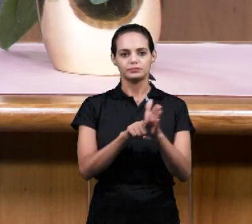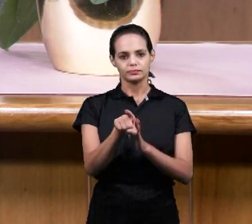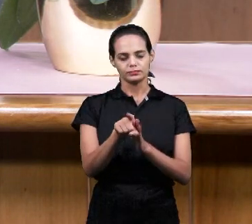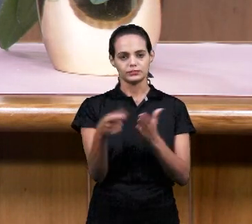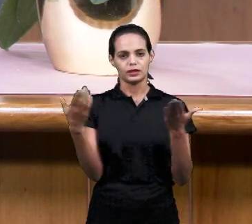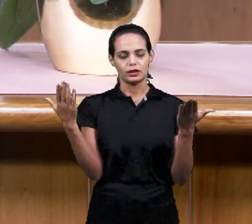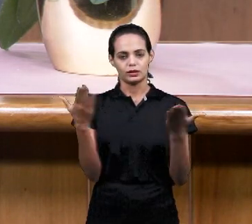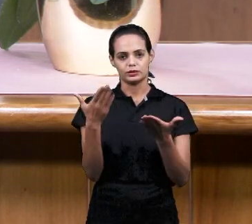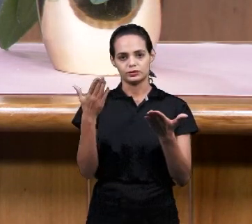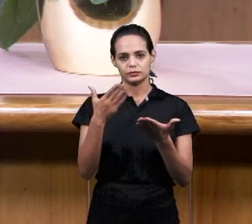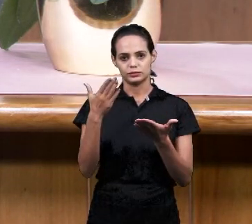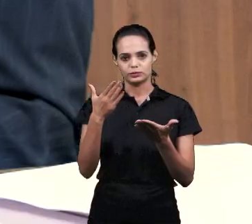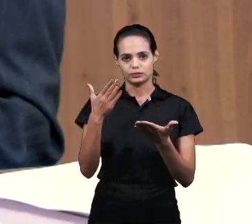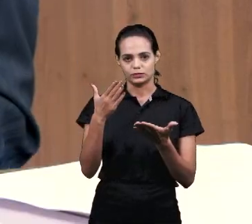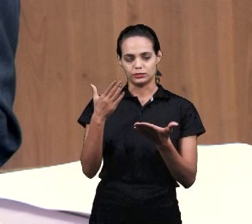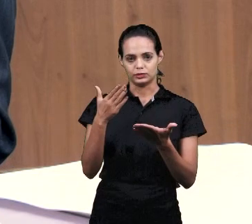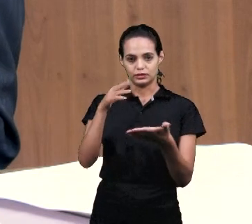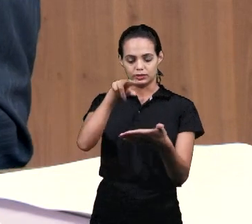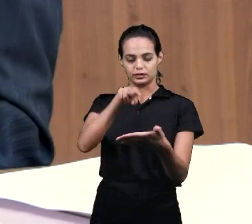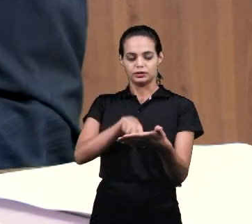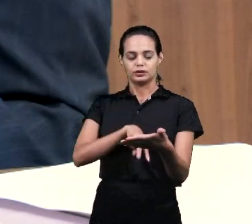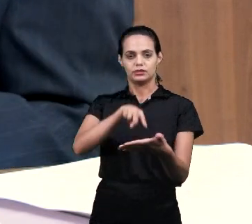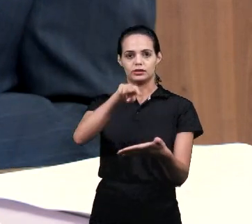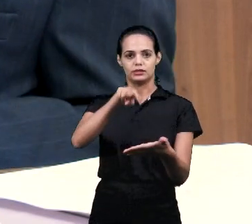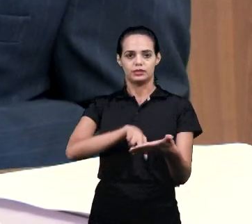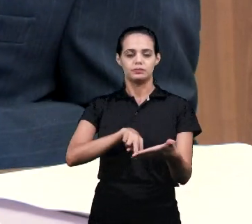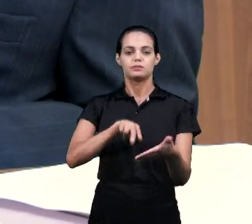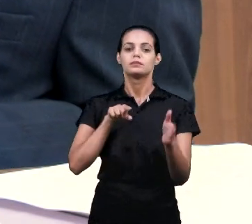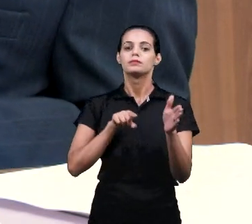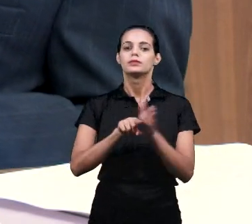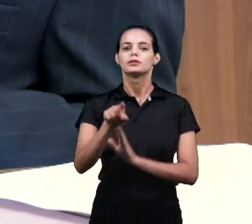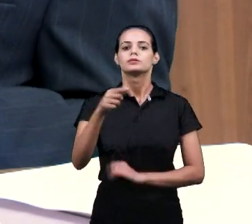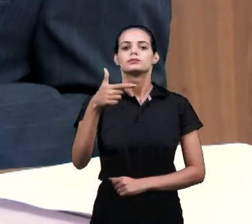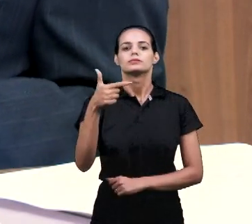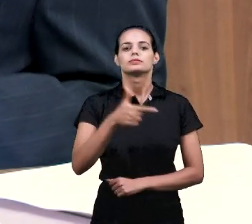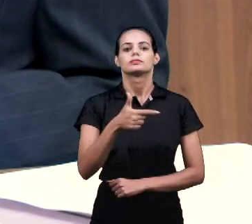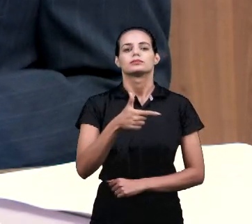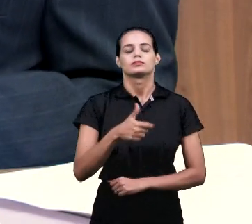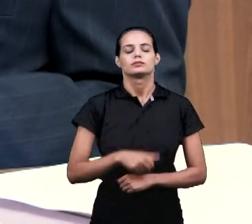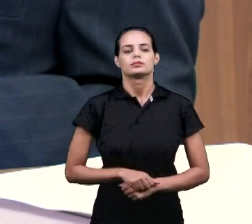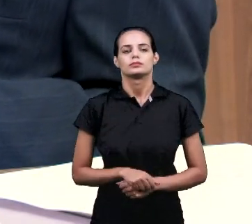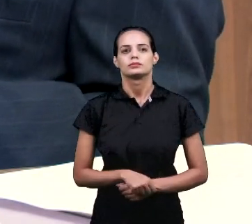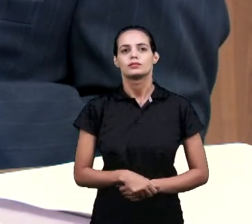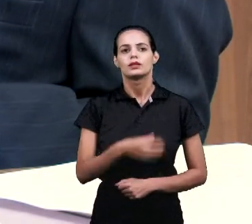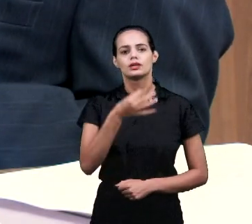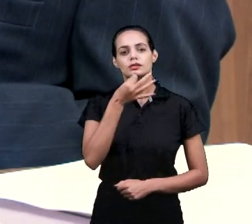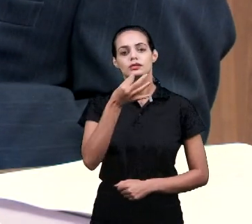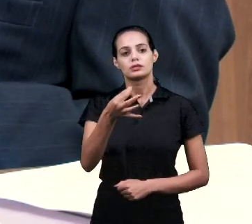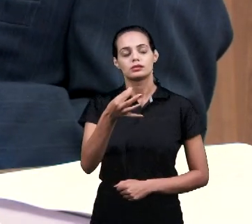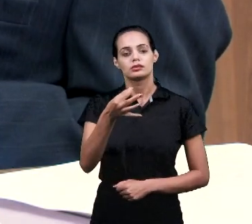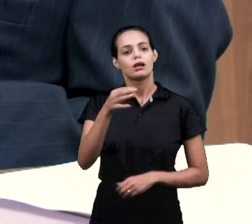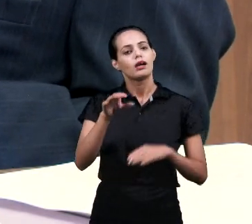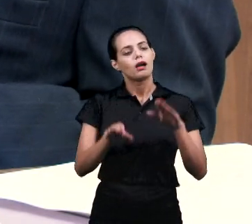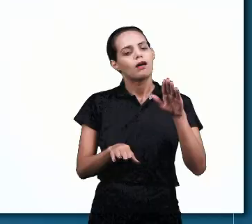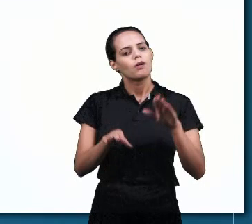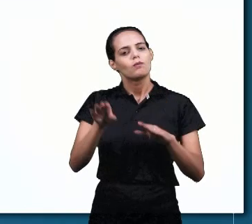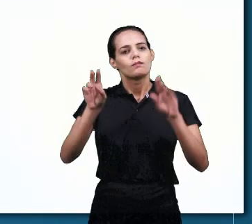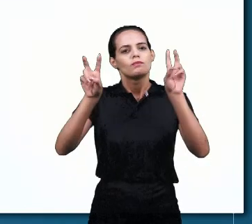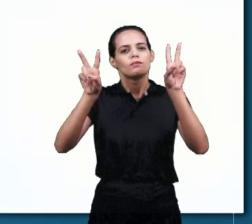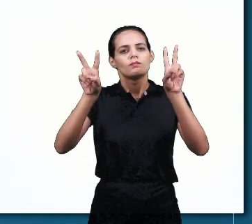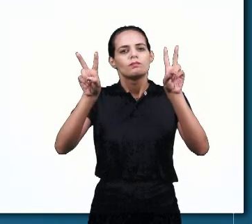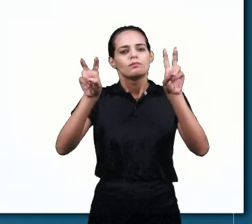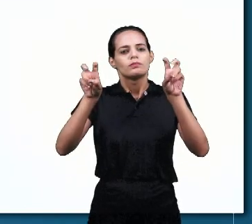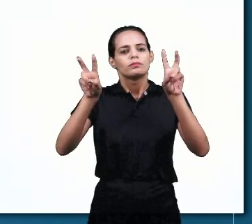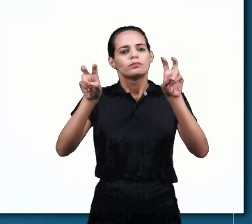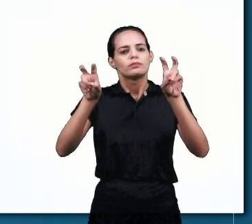Et elle disait, question 2, citer les sujets qui sont objets des attaques